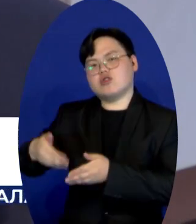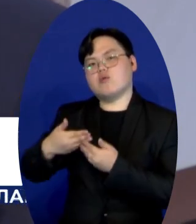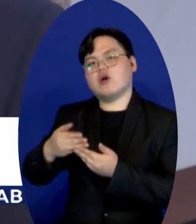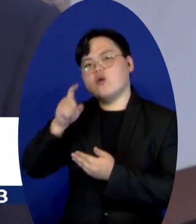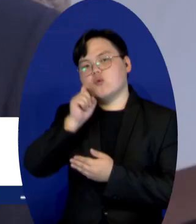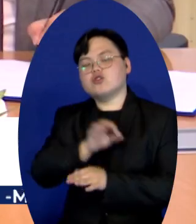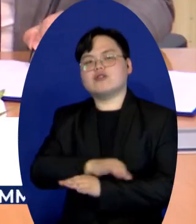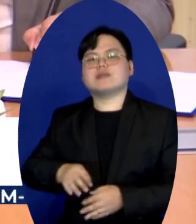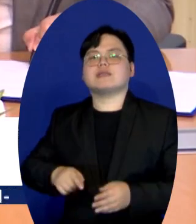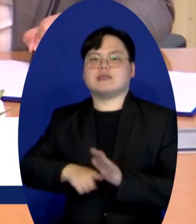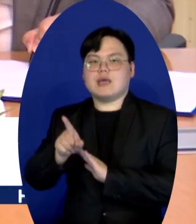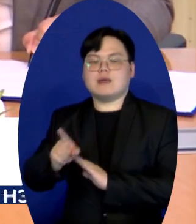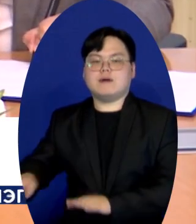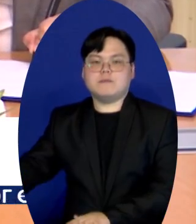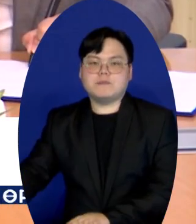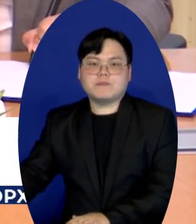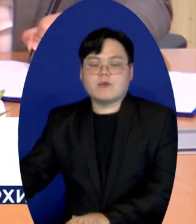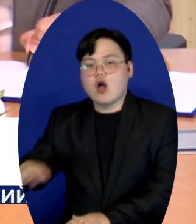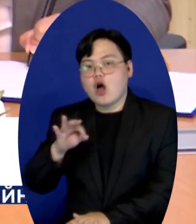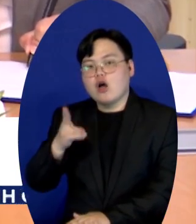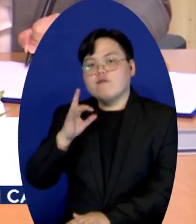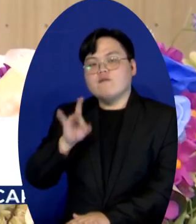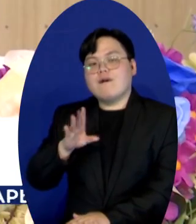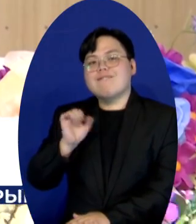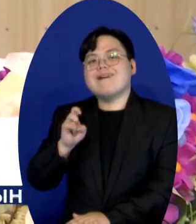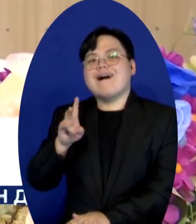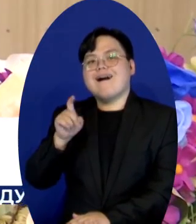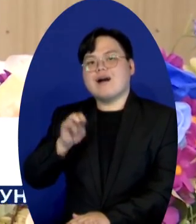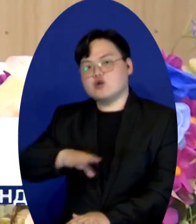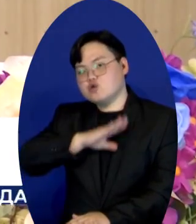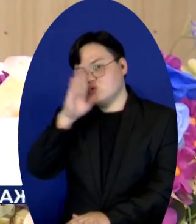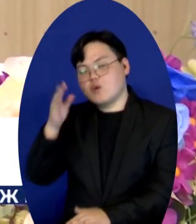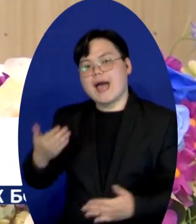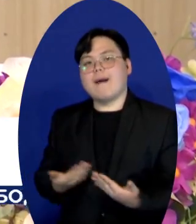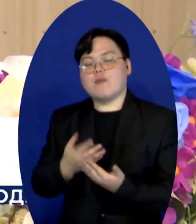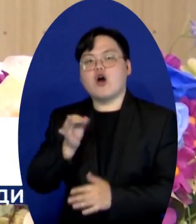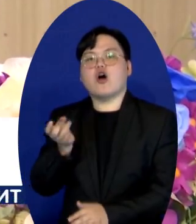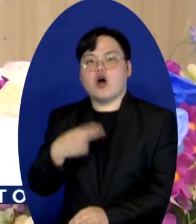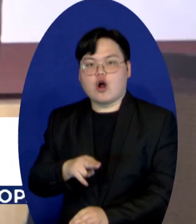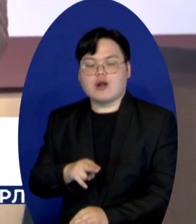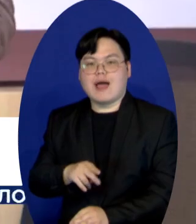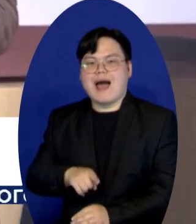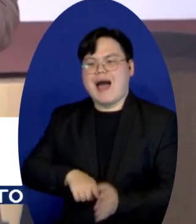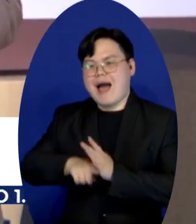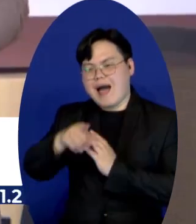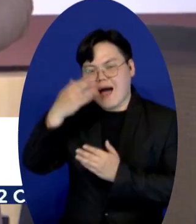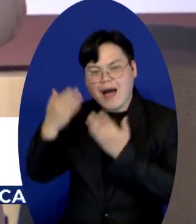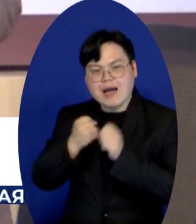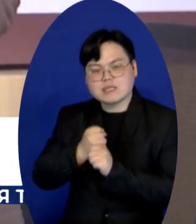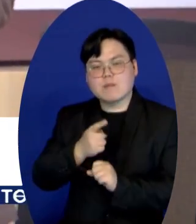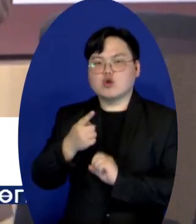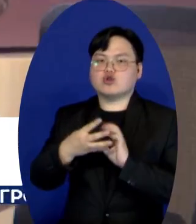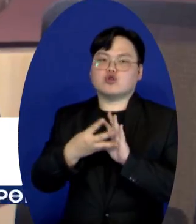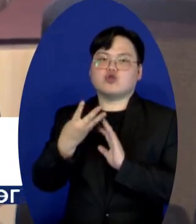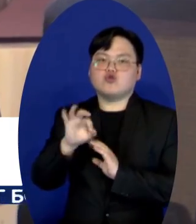дээр төслийг хэлсэн. Тухайн олдуур нь Ван хаан тойрлын зуны өргөөний туур. Энэхүү туурыг хамгийн анх эрен хайх ажил 1940